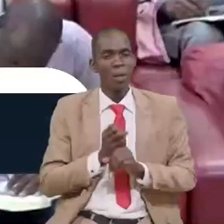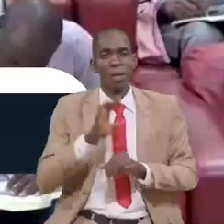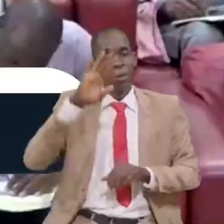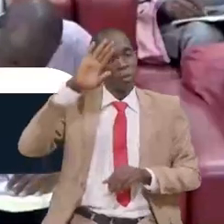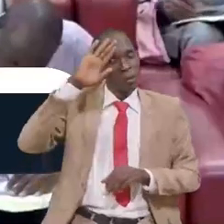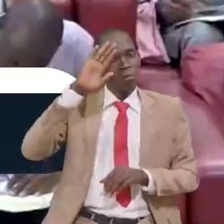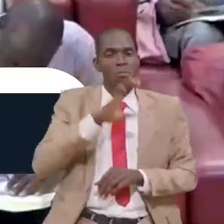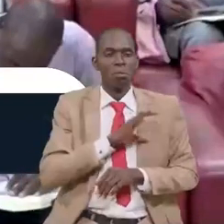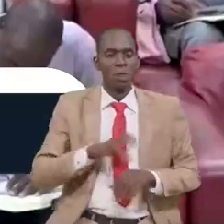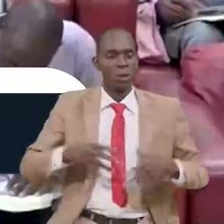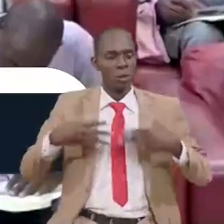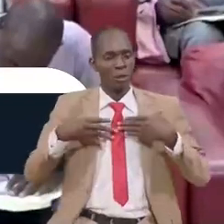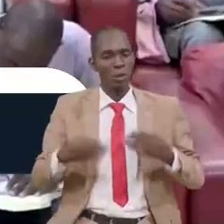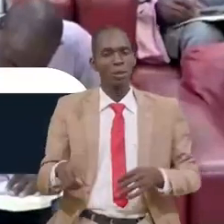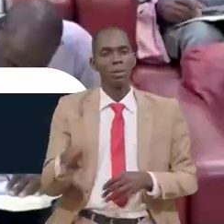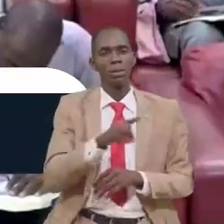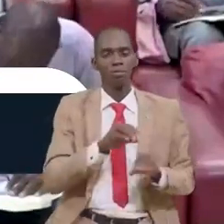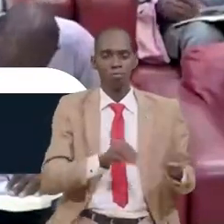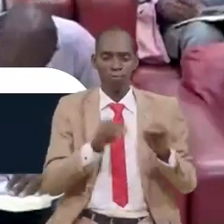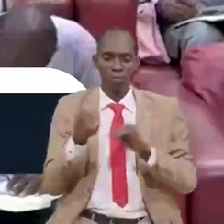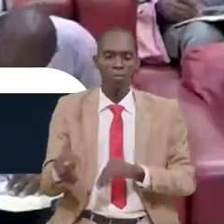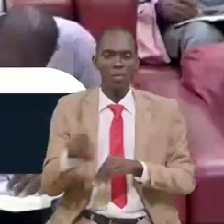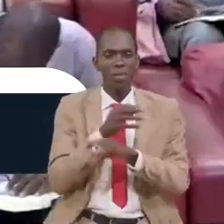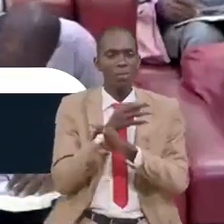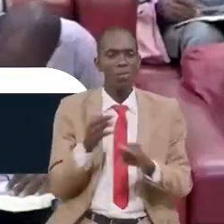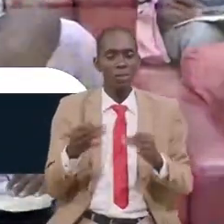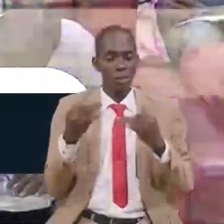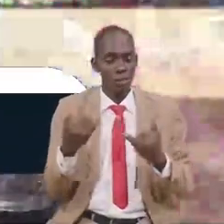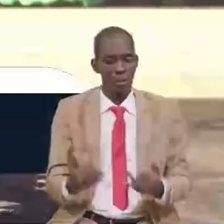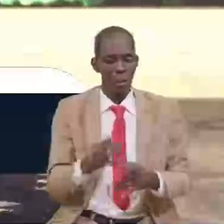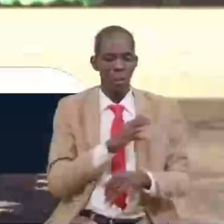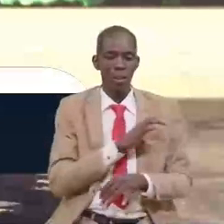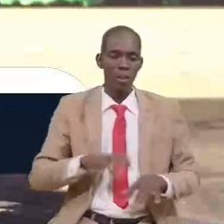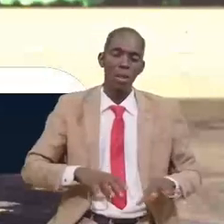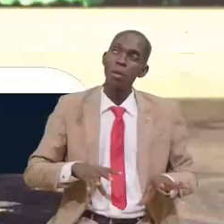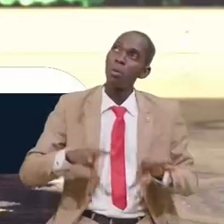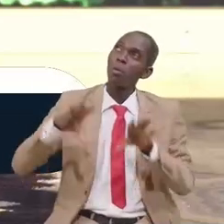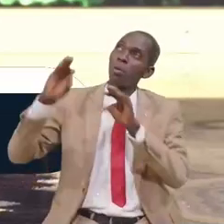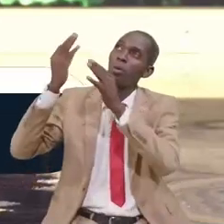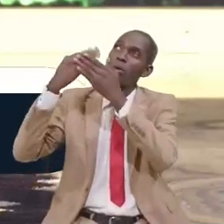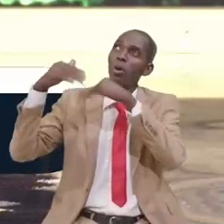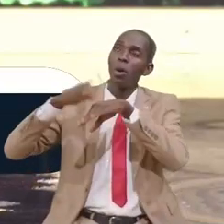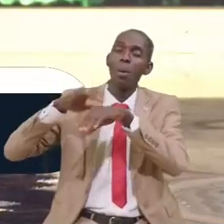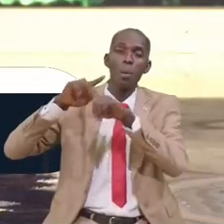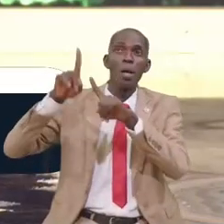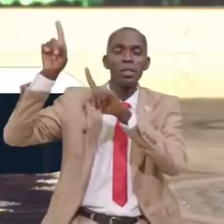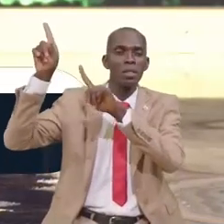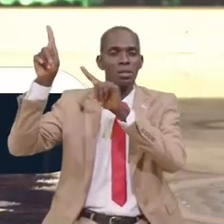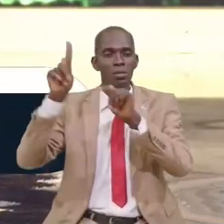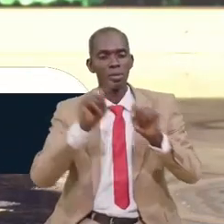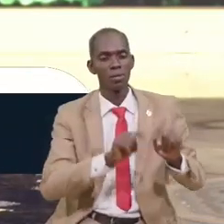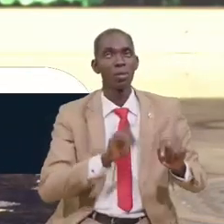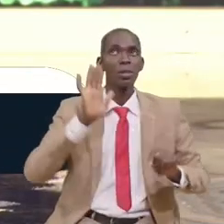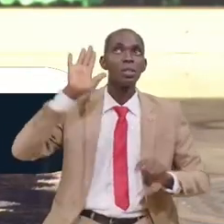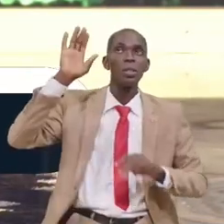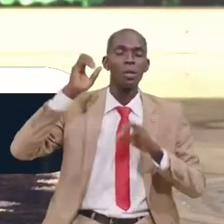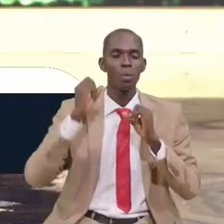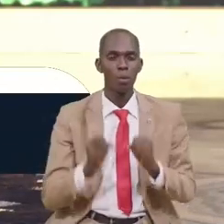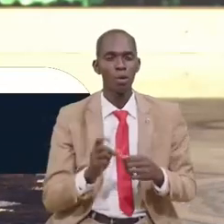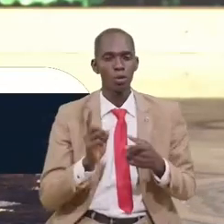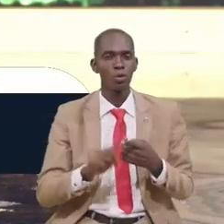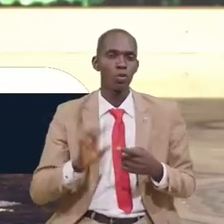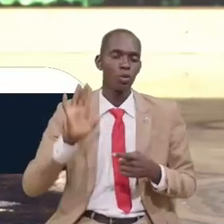il les guérissait et les affranchissait. Maintenant, il est allé au ciel. Mais il a donné le pouvoir, la